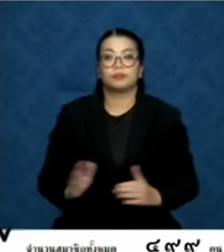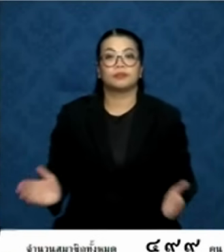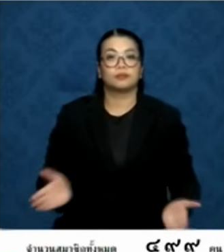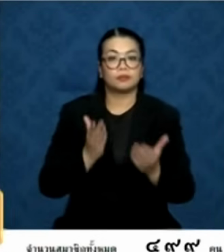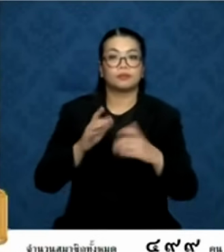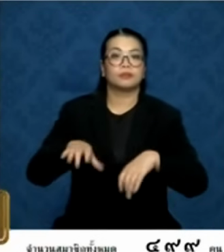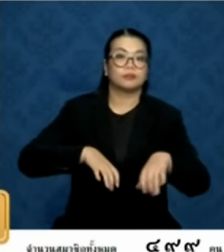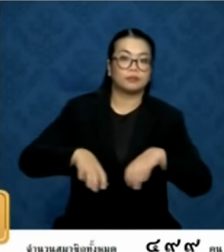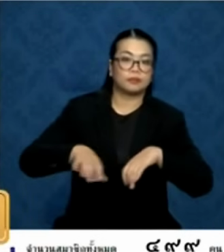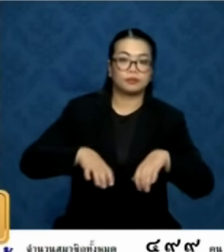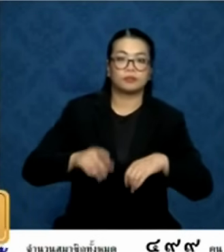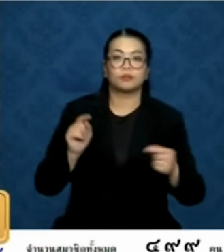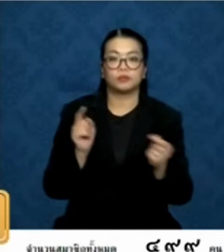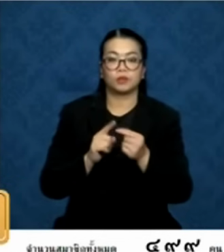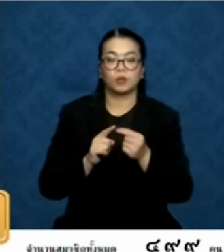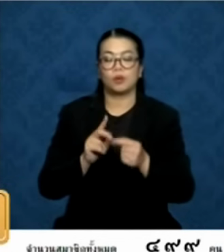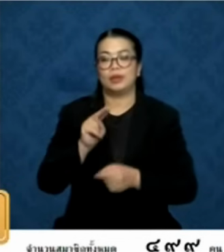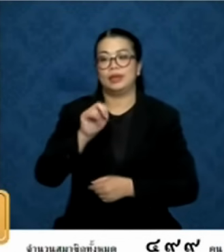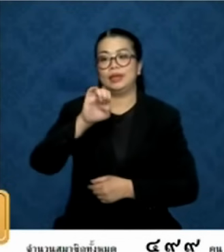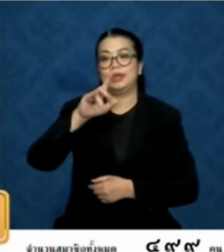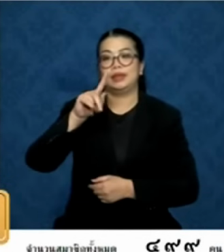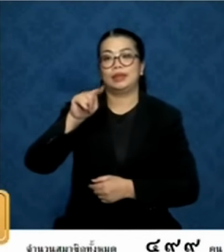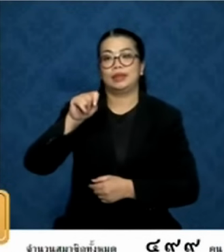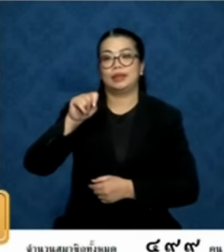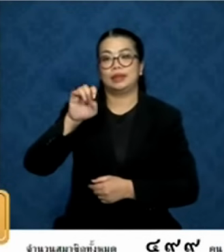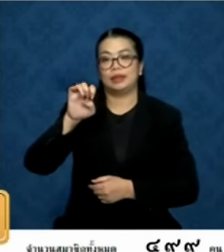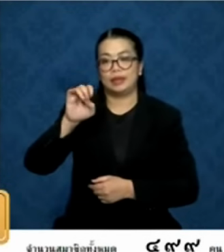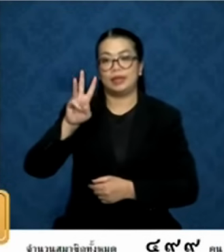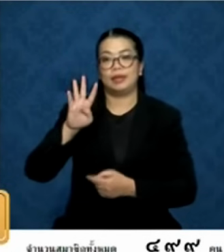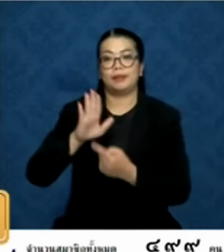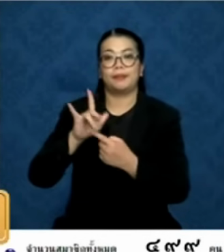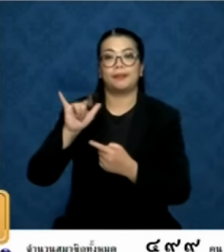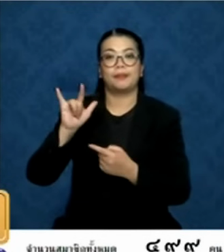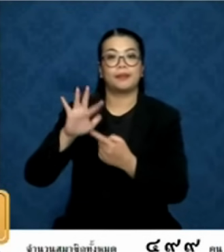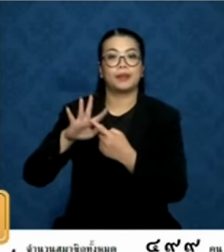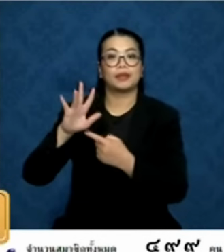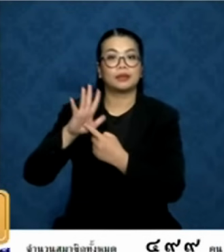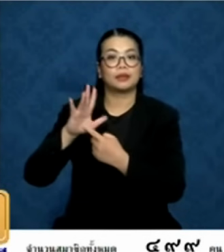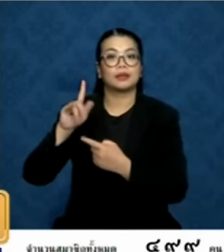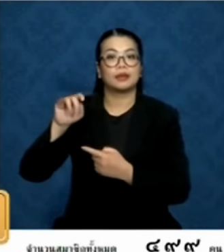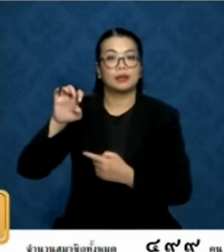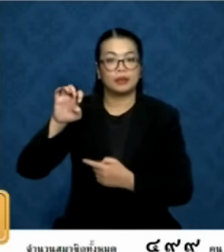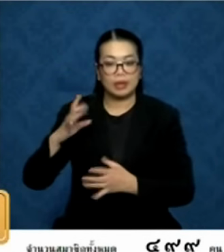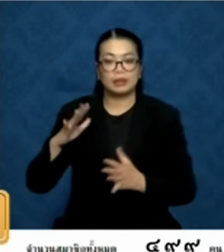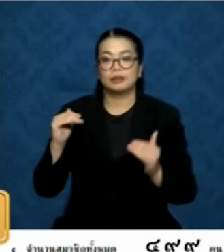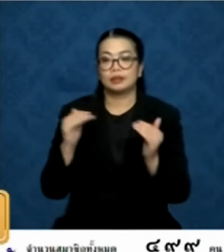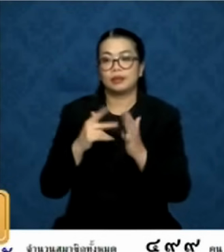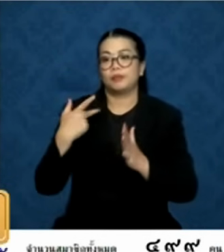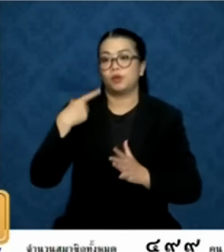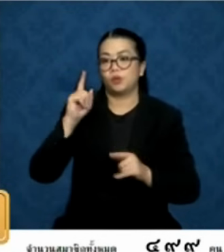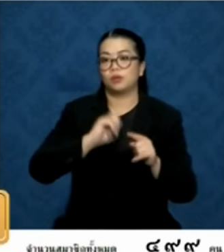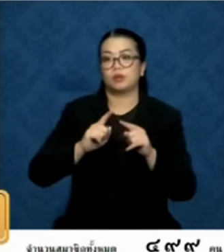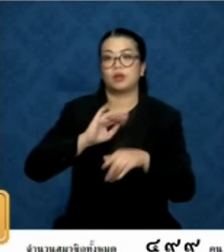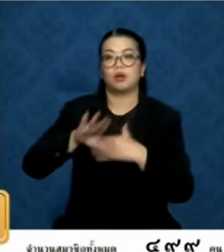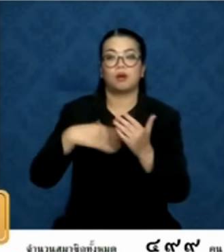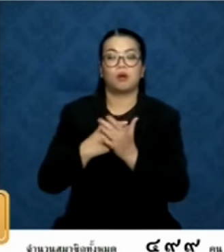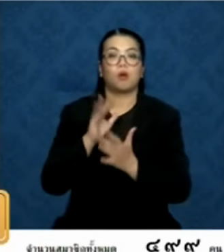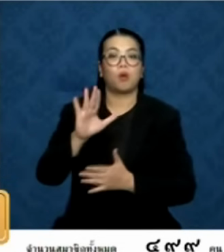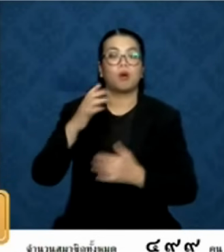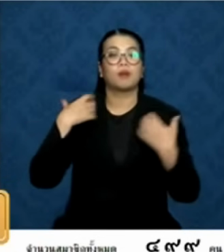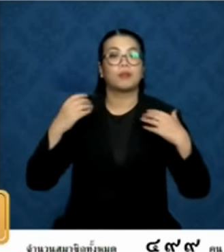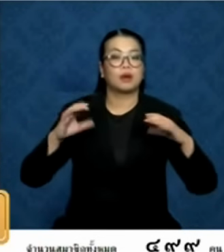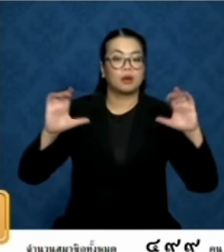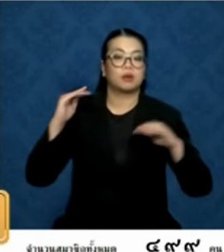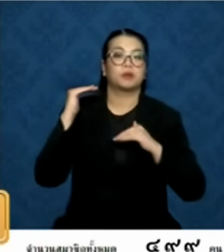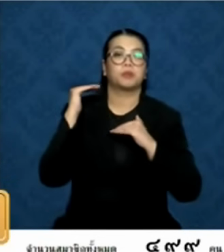การดำเนินงานด้านนิติบัญญัติรวมทั้งค่าใช้จ่ายตามสิทธิประโยชน์ต่างๆของบุคลากรภาครัฐที่ได้กำ